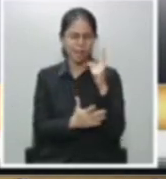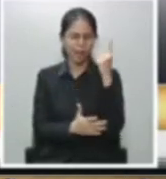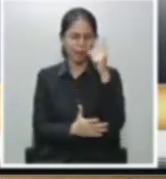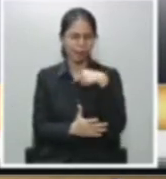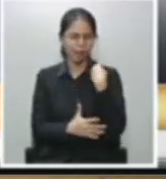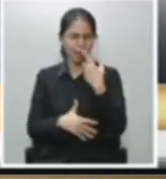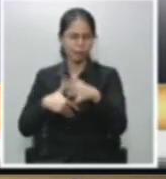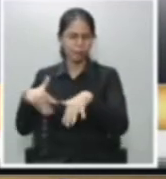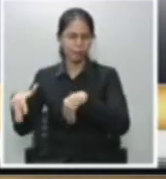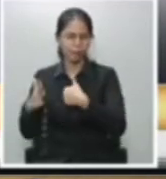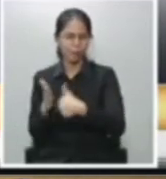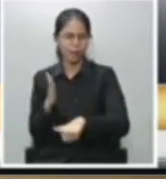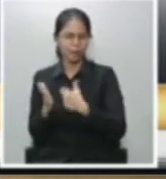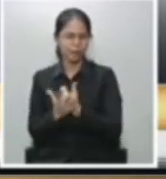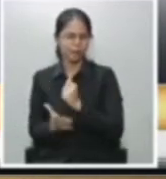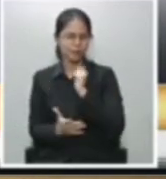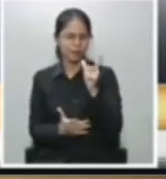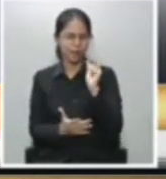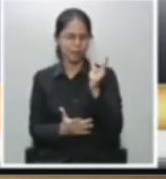นทั้งสิ้น